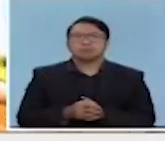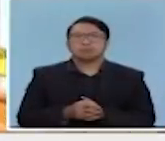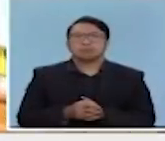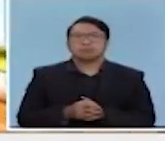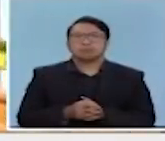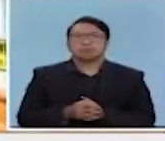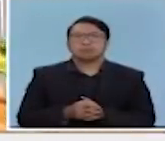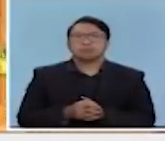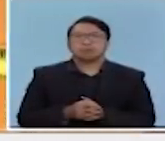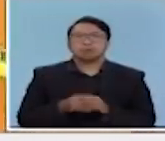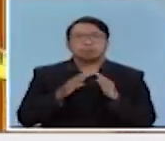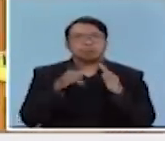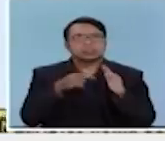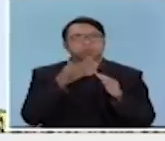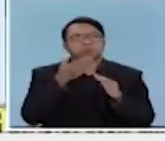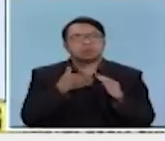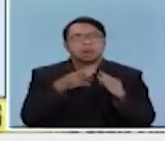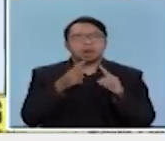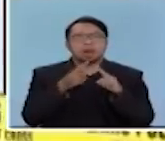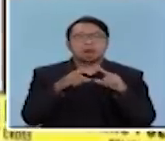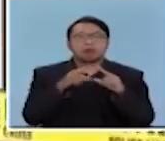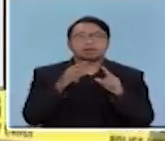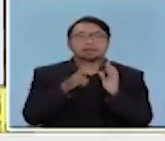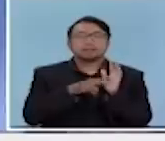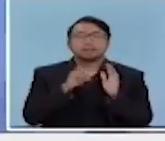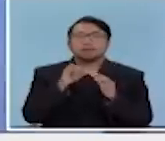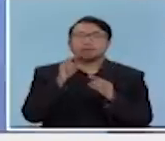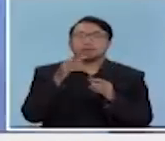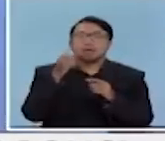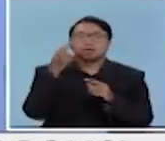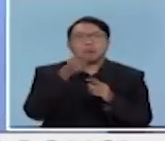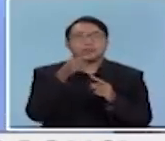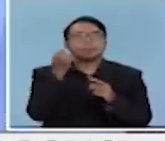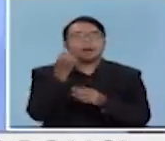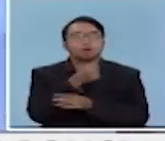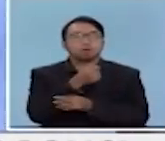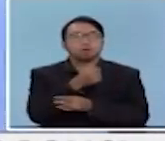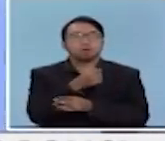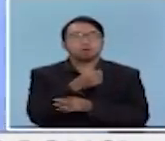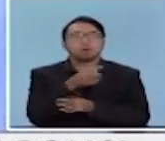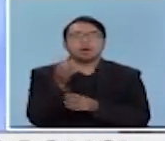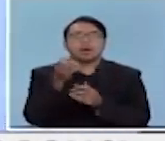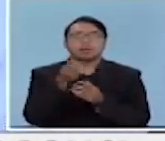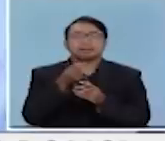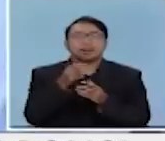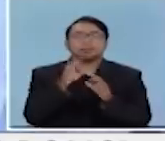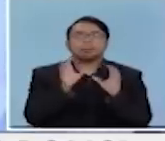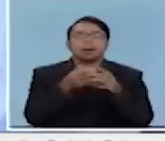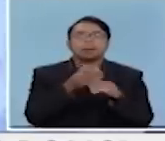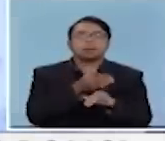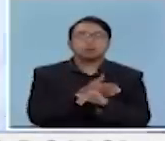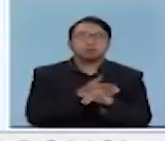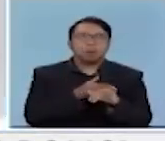Rumah milik Ani Hartini Ahmad, terduga penipuan investasi bodong berkedok arisan paket kurban dipasang garis polisi.